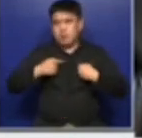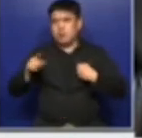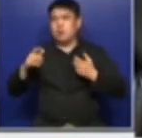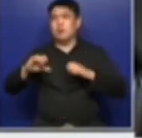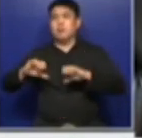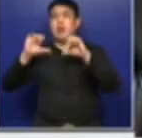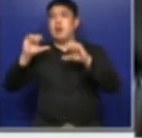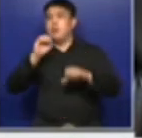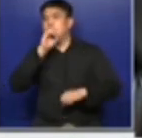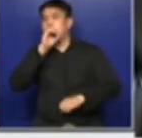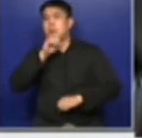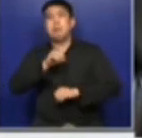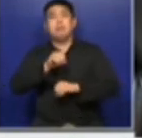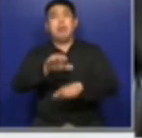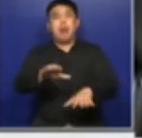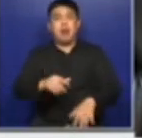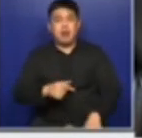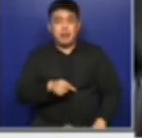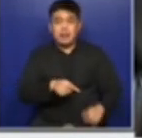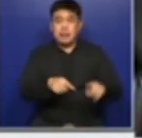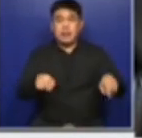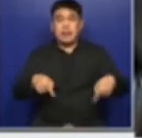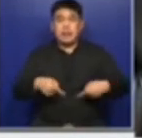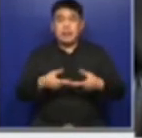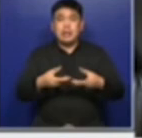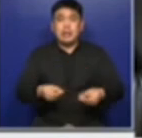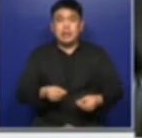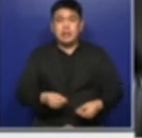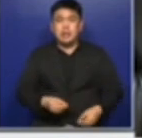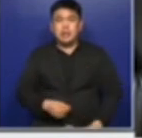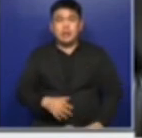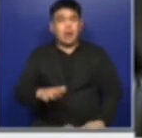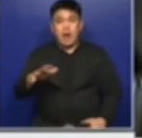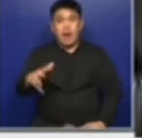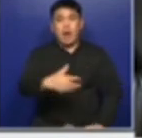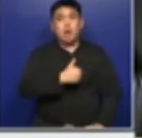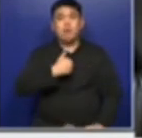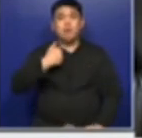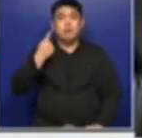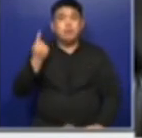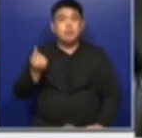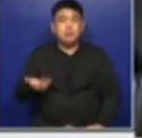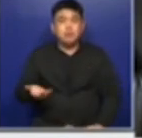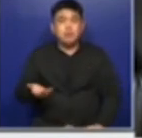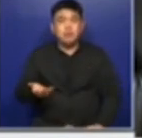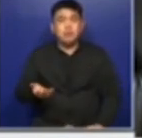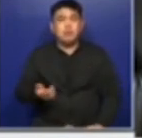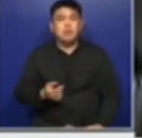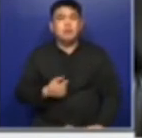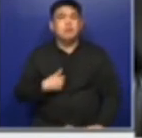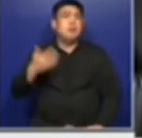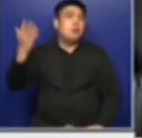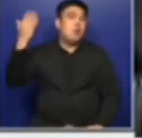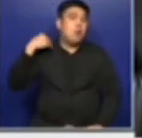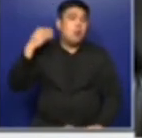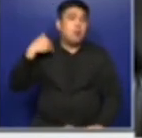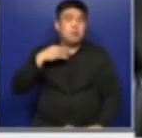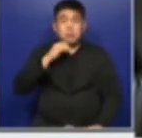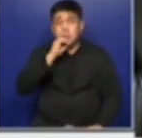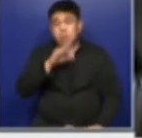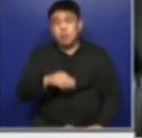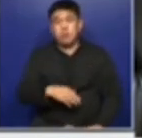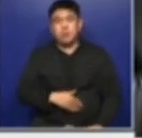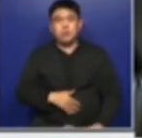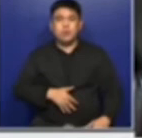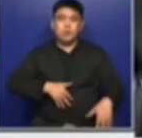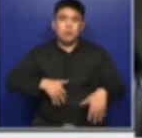กาศมติคณะรัฐมนตรีให้ไปครอบครองที่ดินของเขาเมื่อก่อนบอกว่าประชา